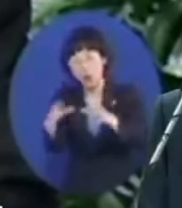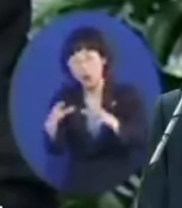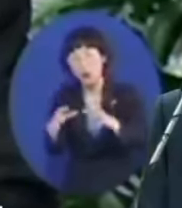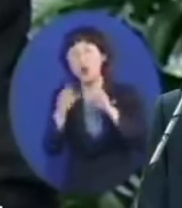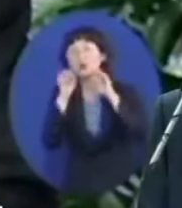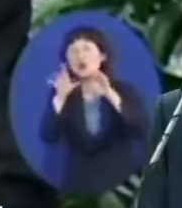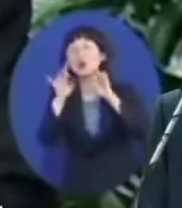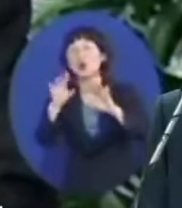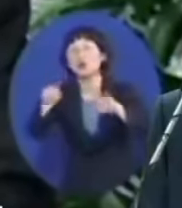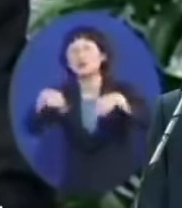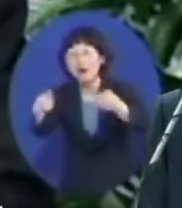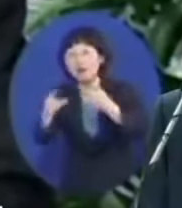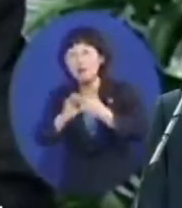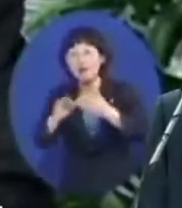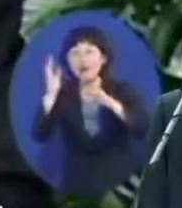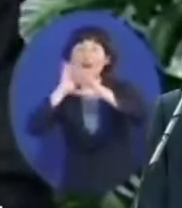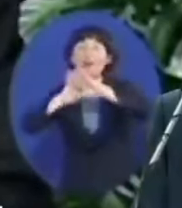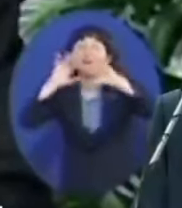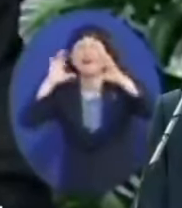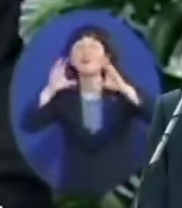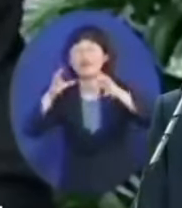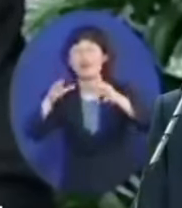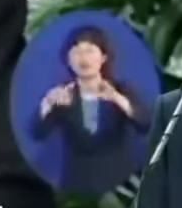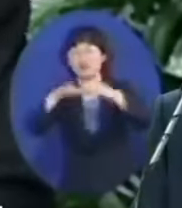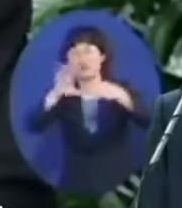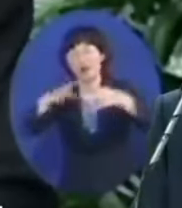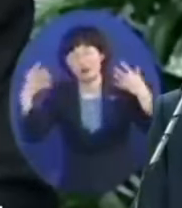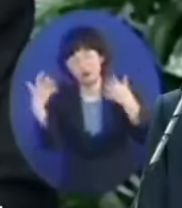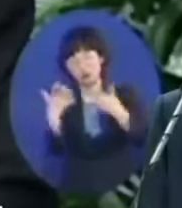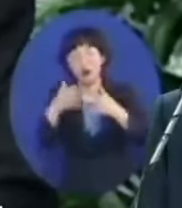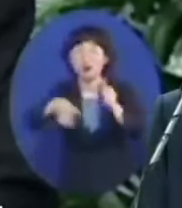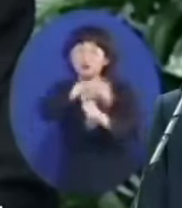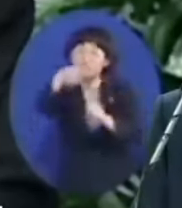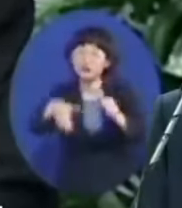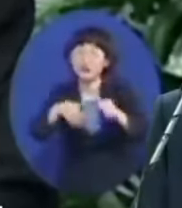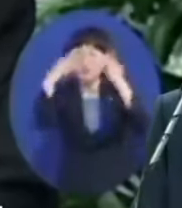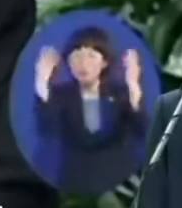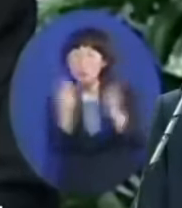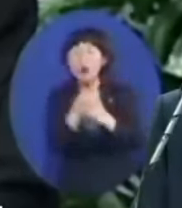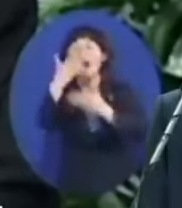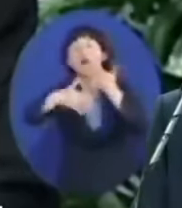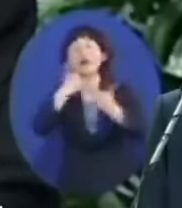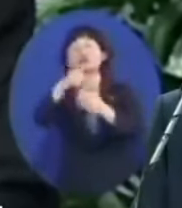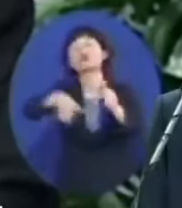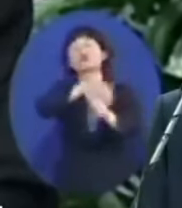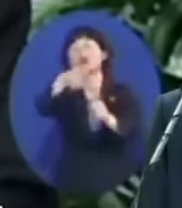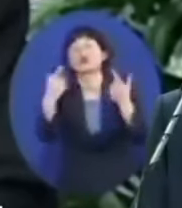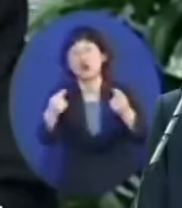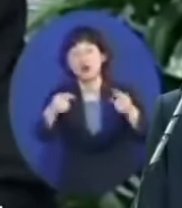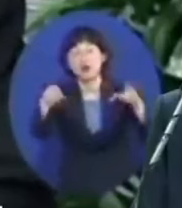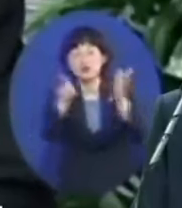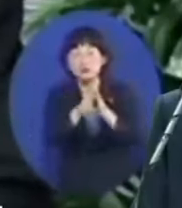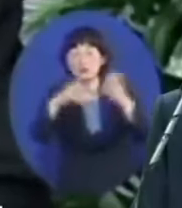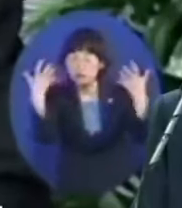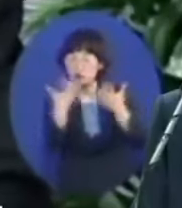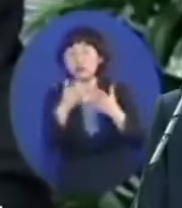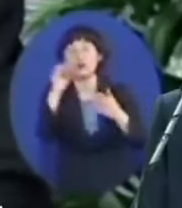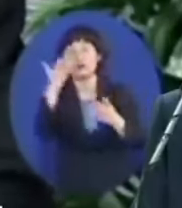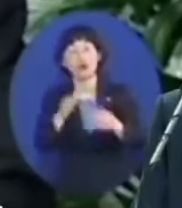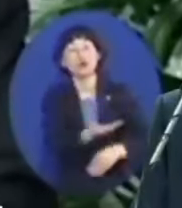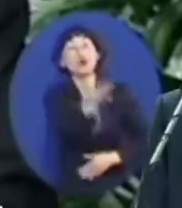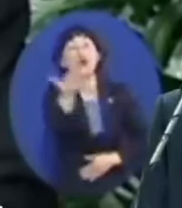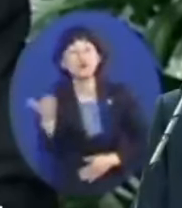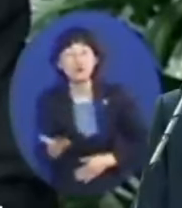전도회에 가면은 하늘나라 문화가 충만합니다. 분위기가 전부 하나님의 분위기인 것입니다. 신앙이 충만해지는 것입니다.